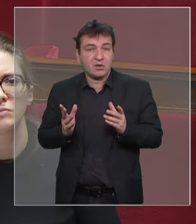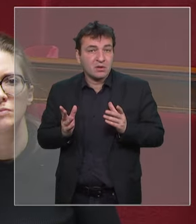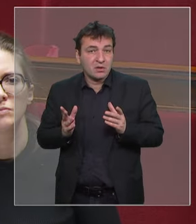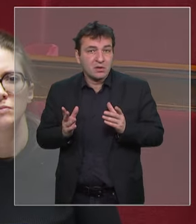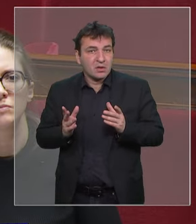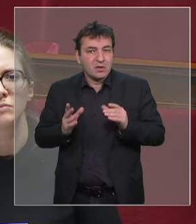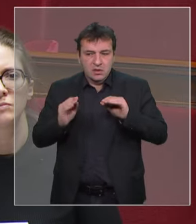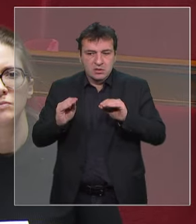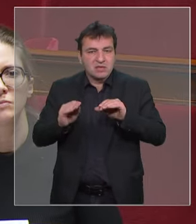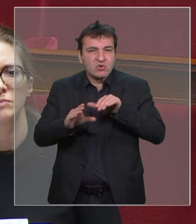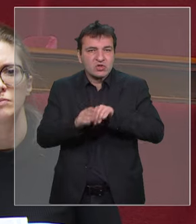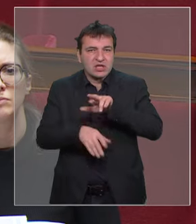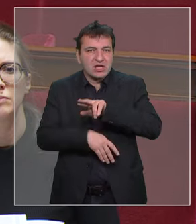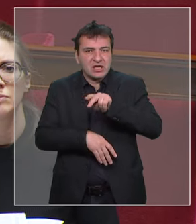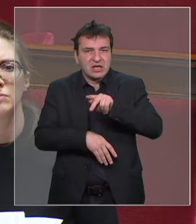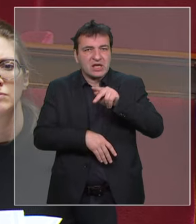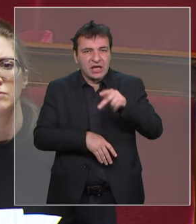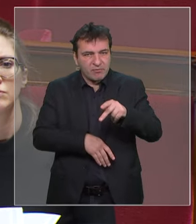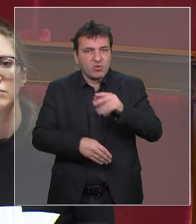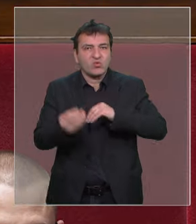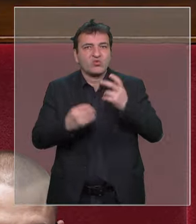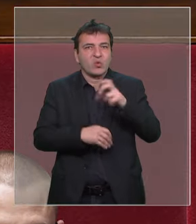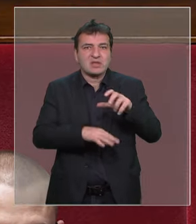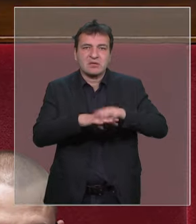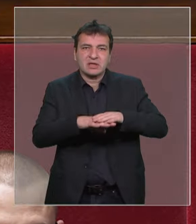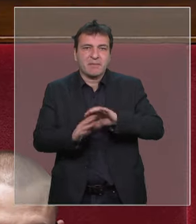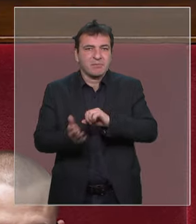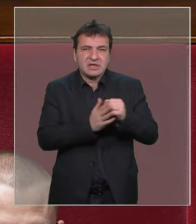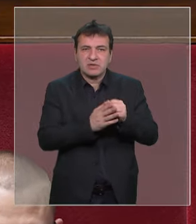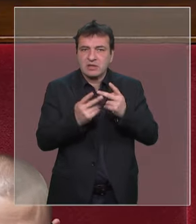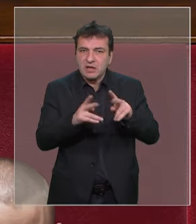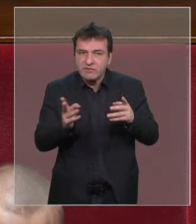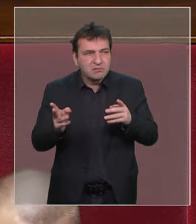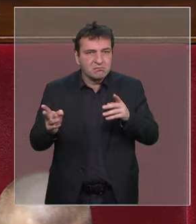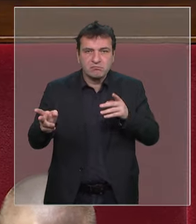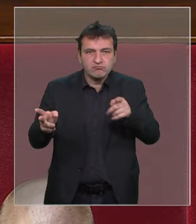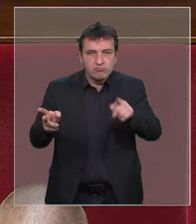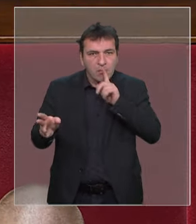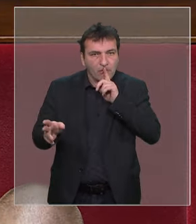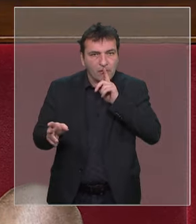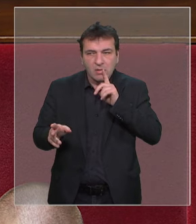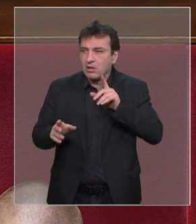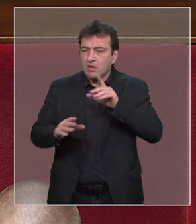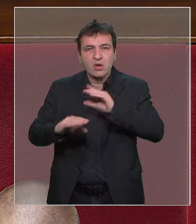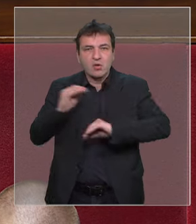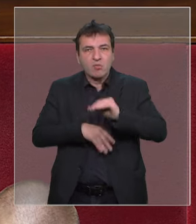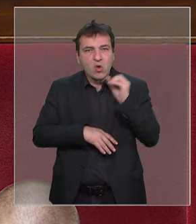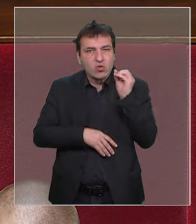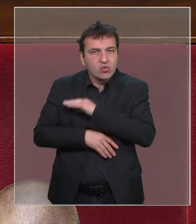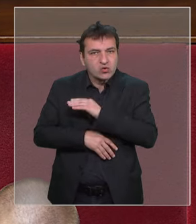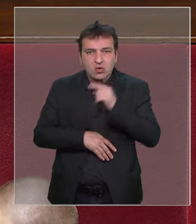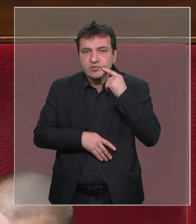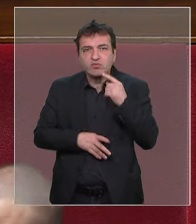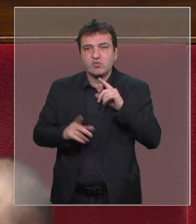REP, ni dans nos 300 quartiers prioritaires de la ville. Pas un mot sur l'échec de l'assimilation par l'école. Pas de plan d'urgence pour les écoles et les collèges de